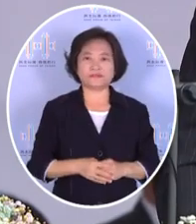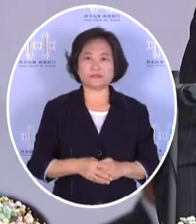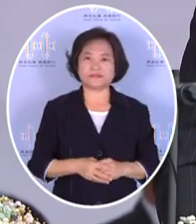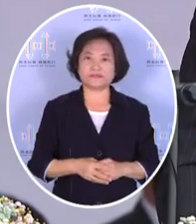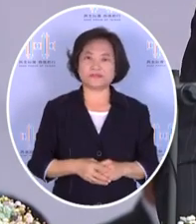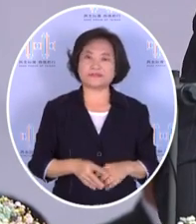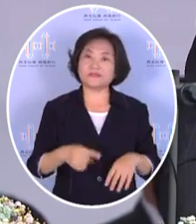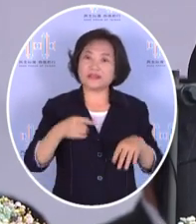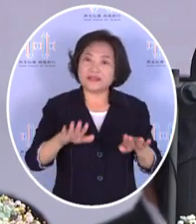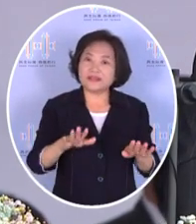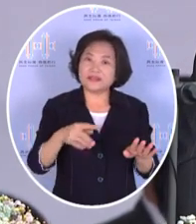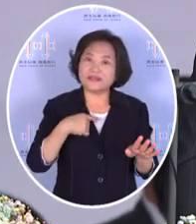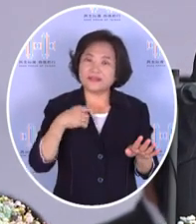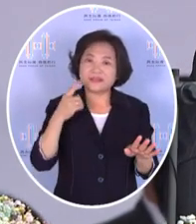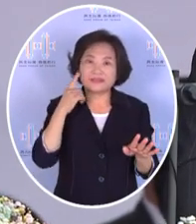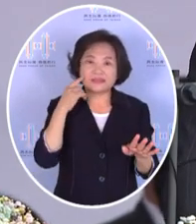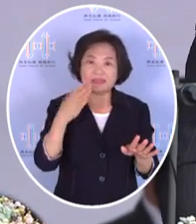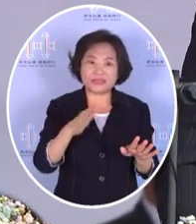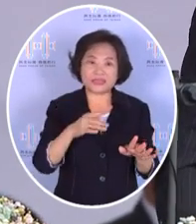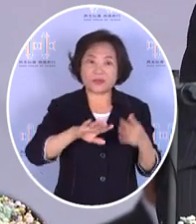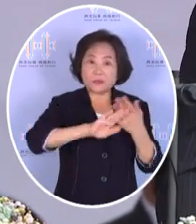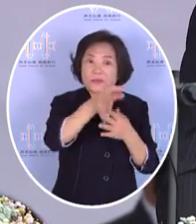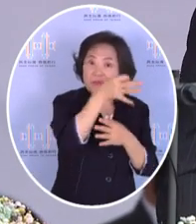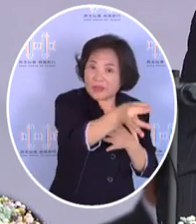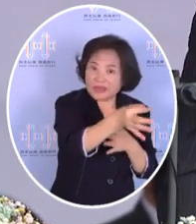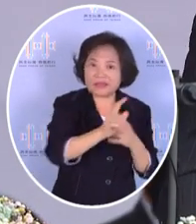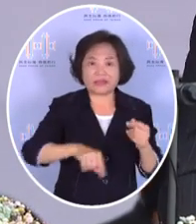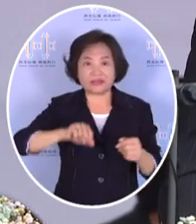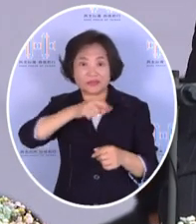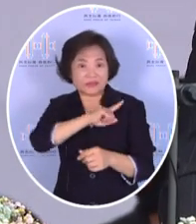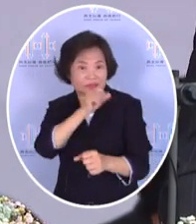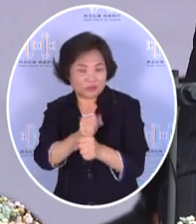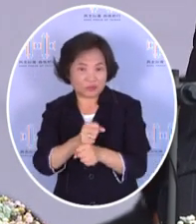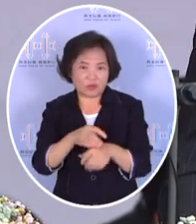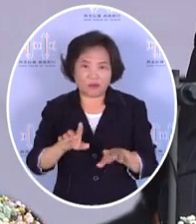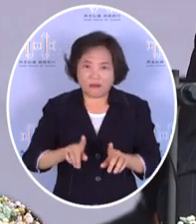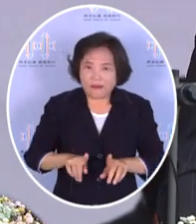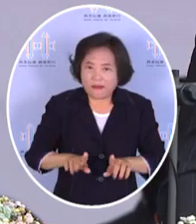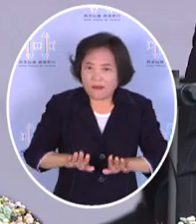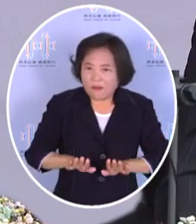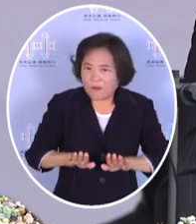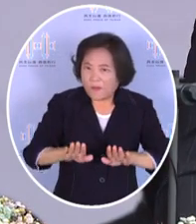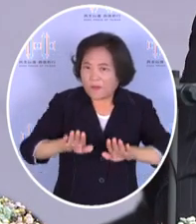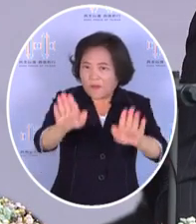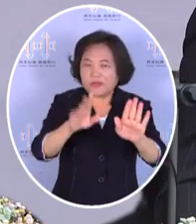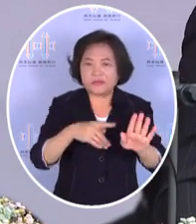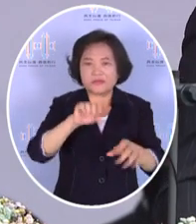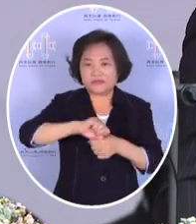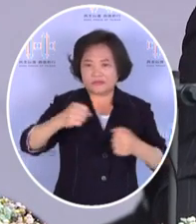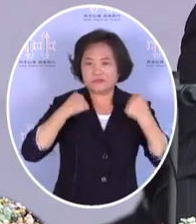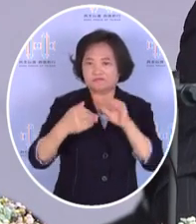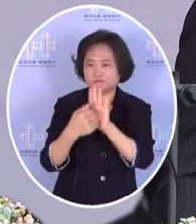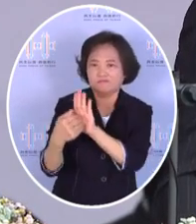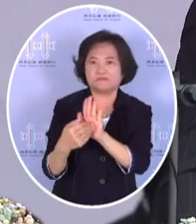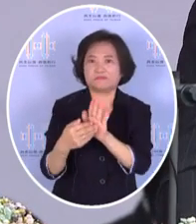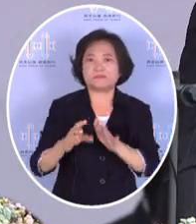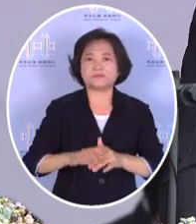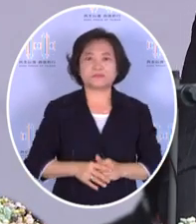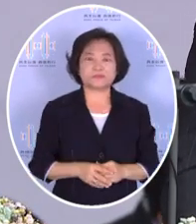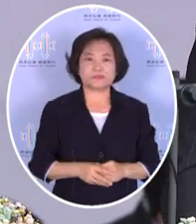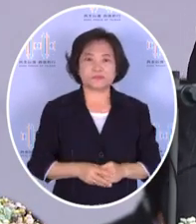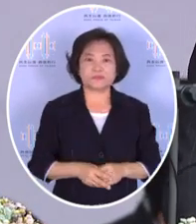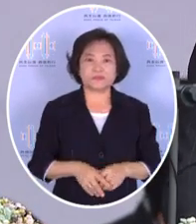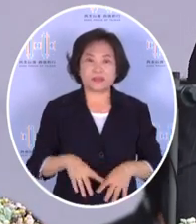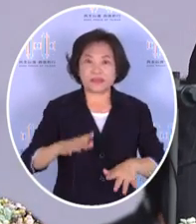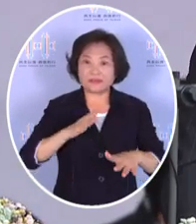们将以双轨并进的方式来强化我们防卫的实力。不仅武